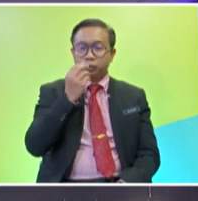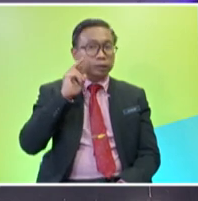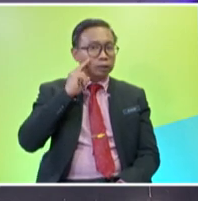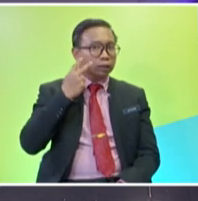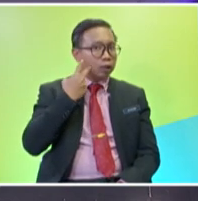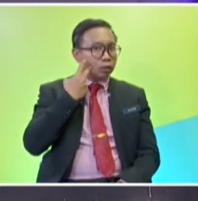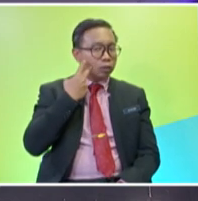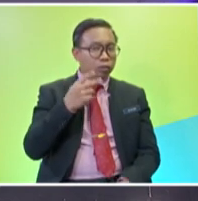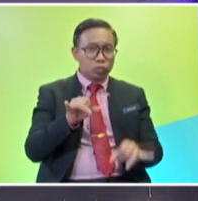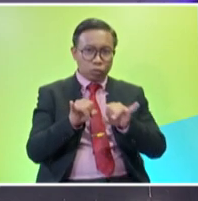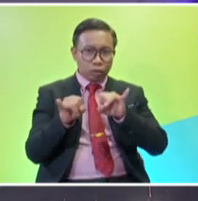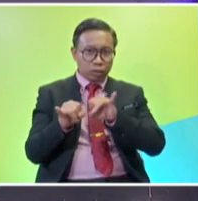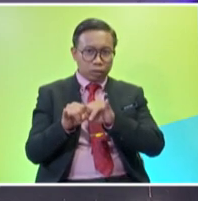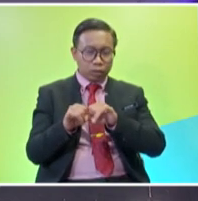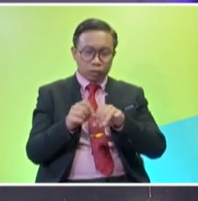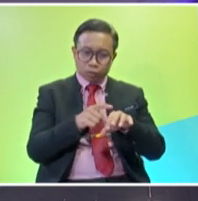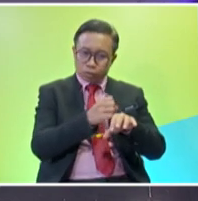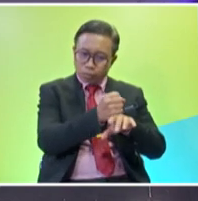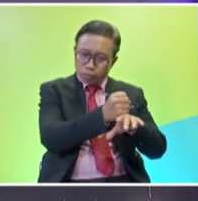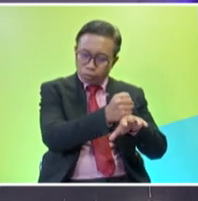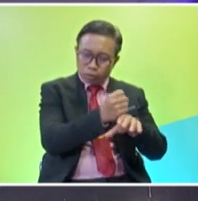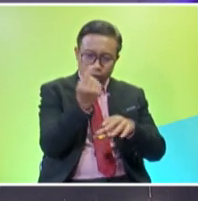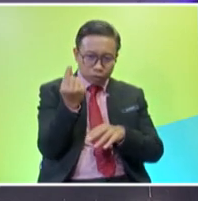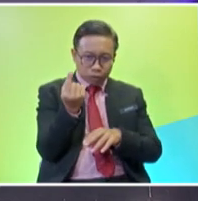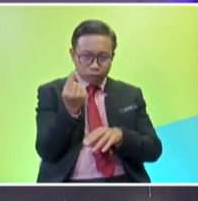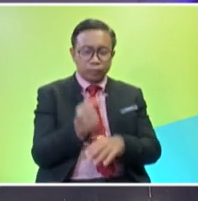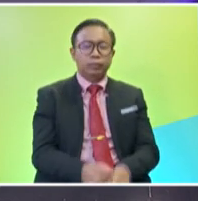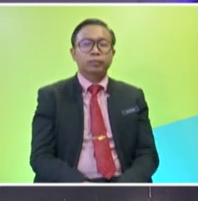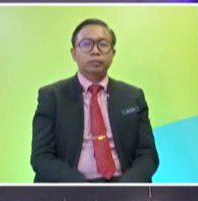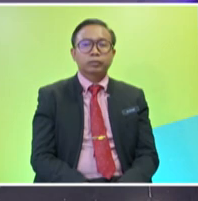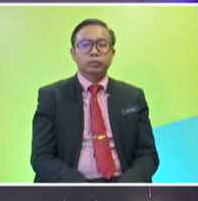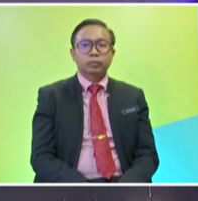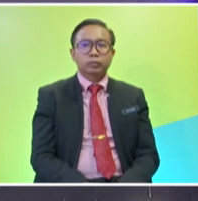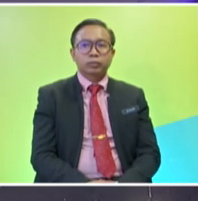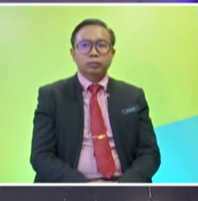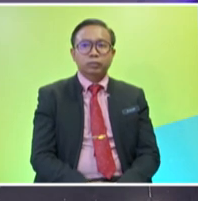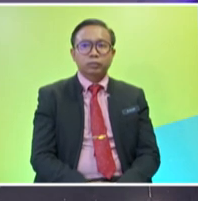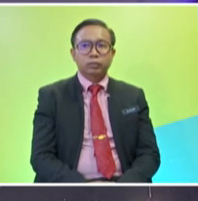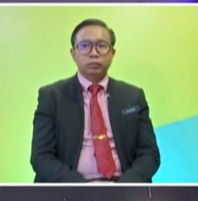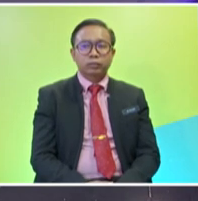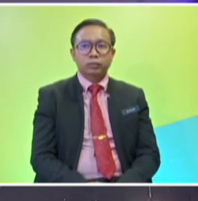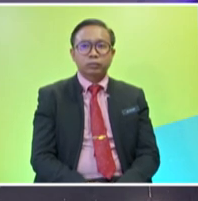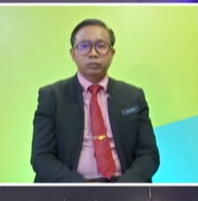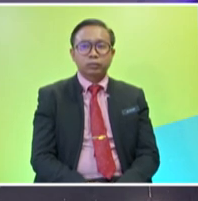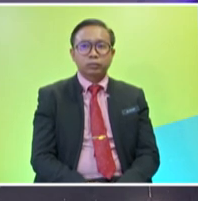makan semut-semut kecil yang lebih kecil daripada eee musang Vena itu oke